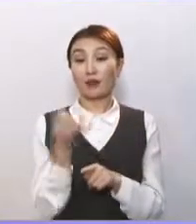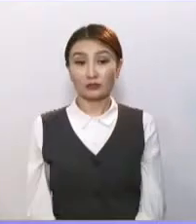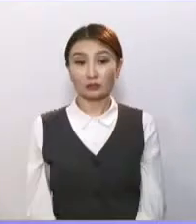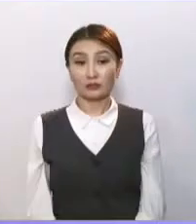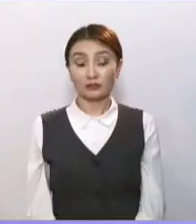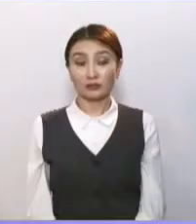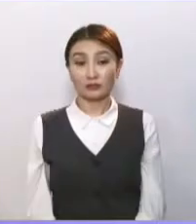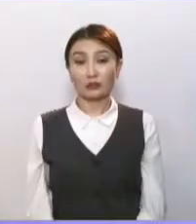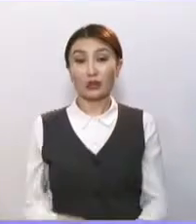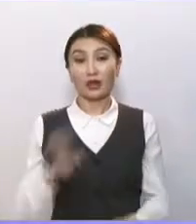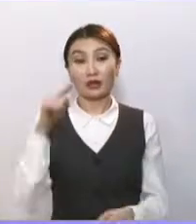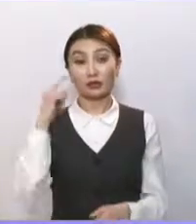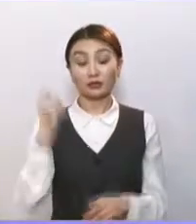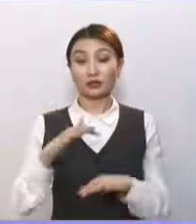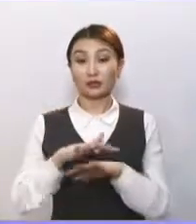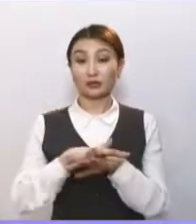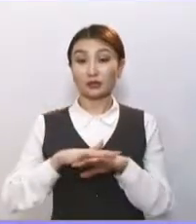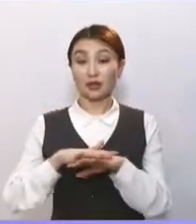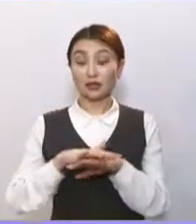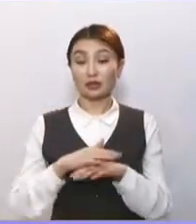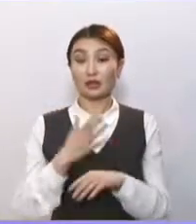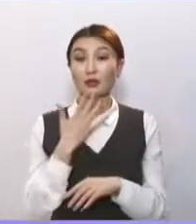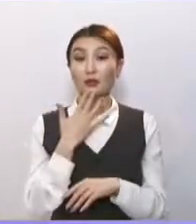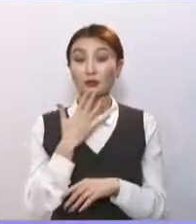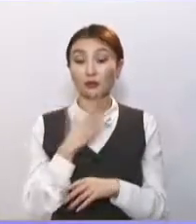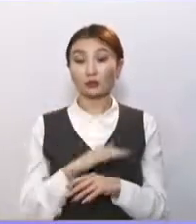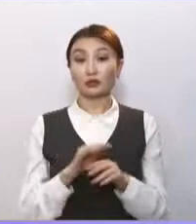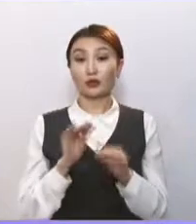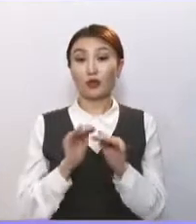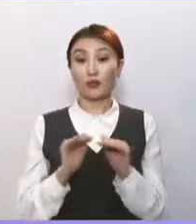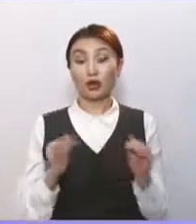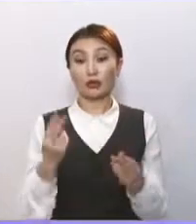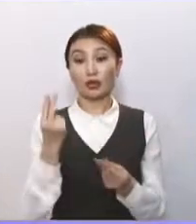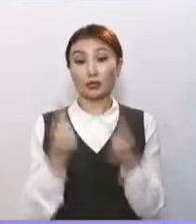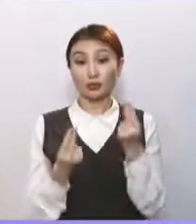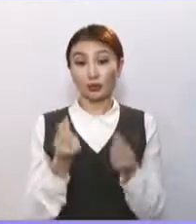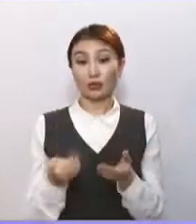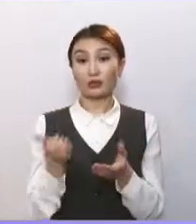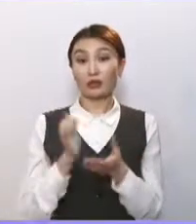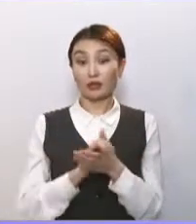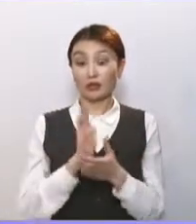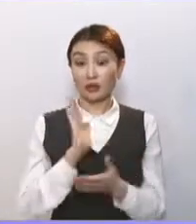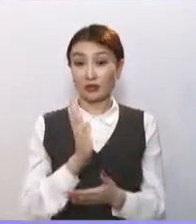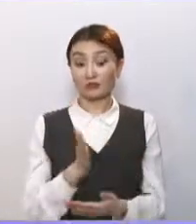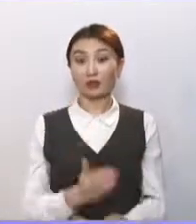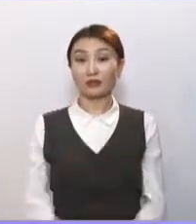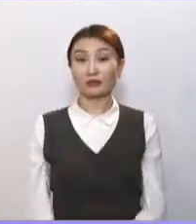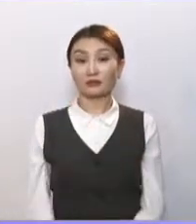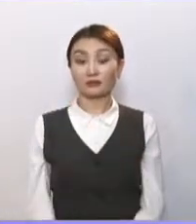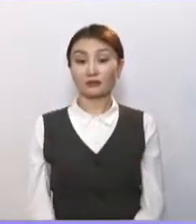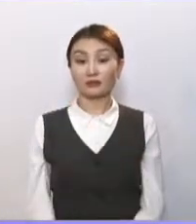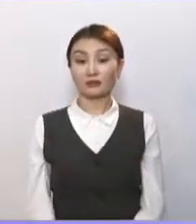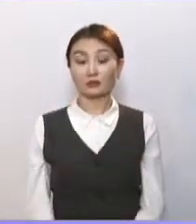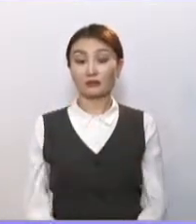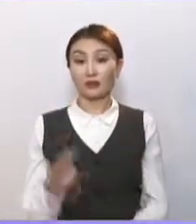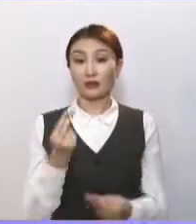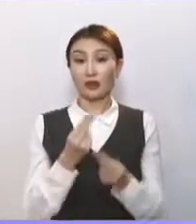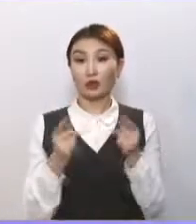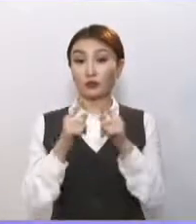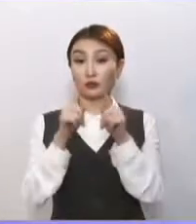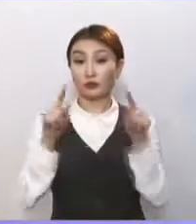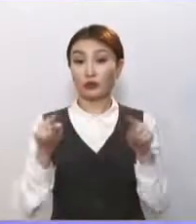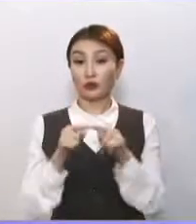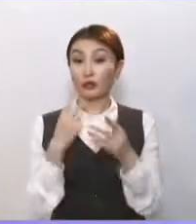өтөт. Кыргыз элинин улуттук балдар оюндары менен таанышалы. Сүрөттү